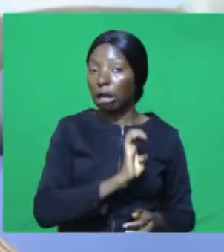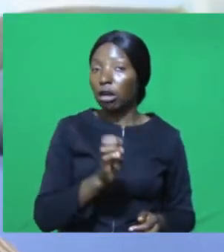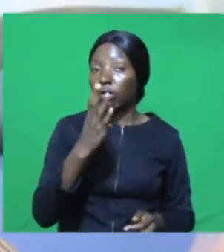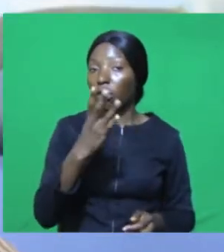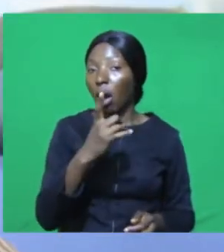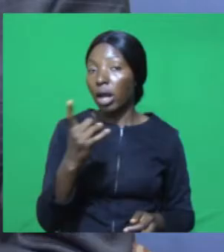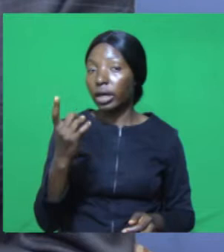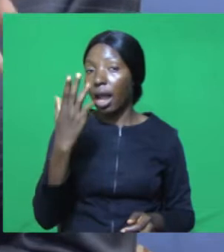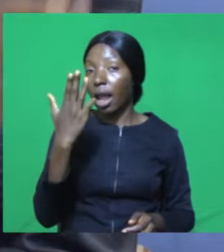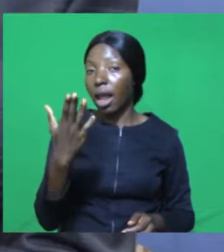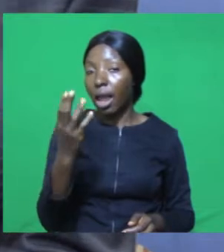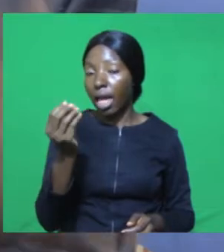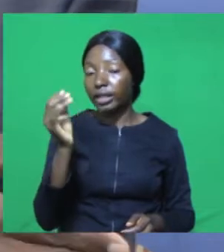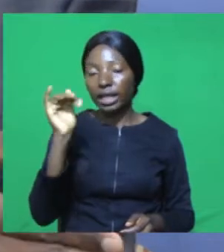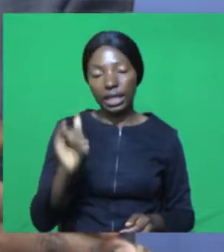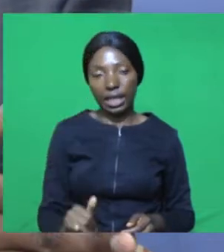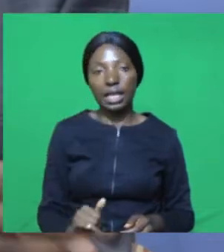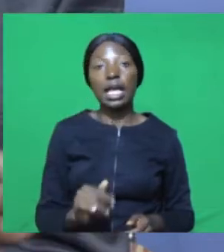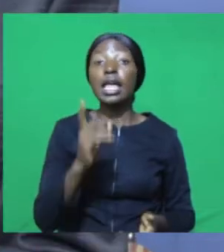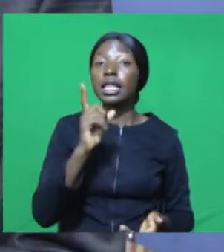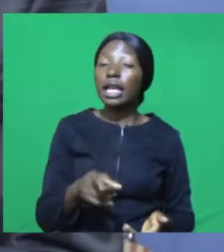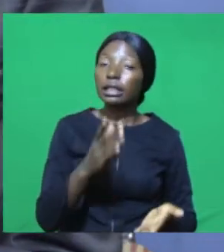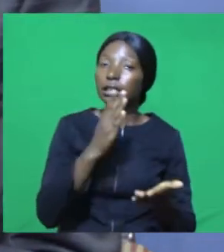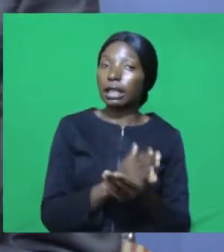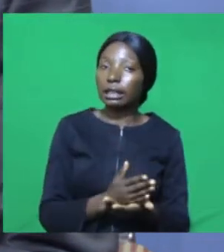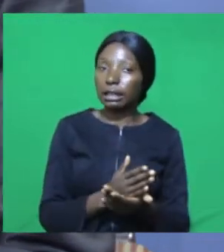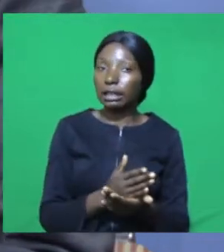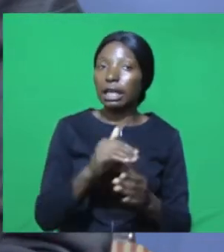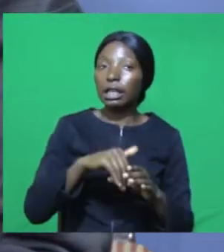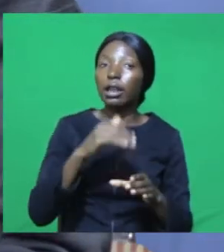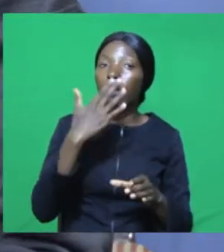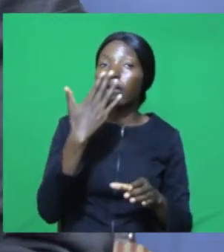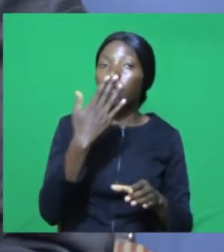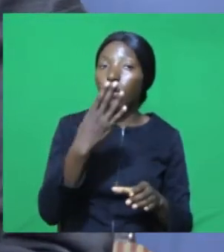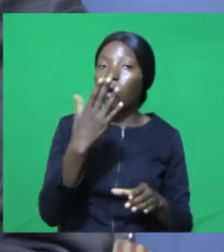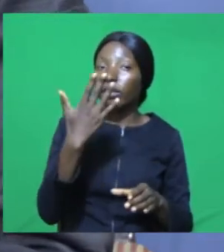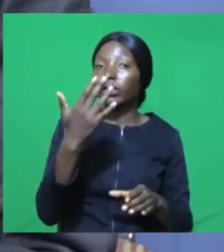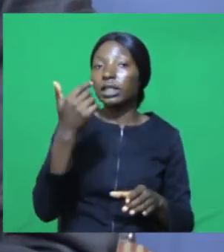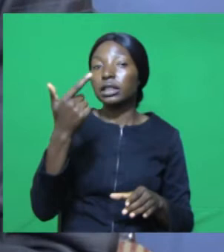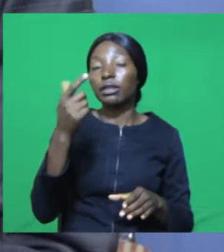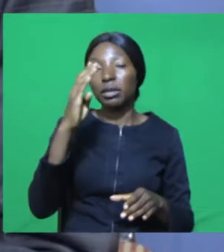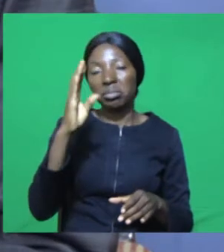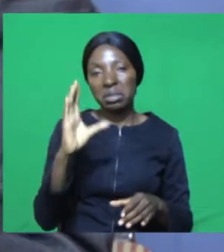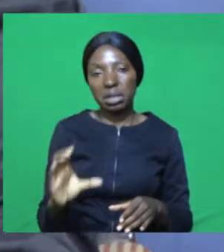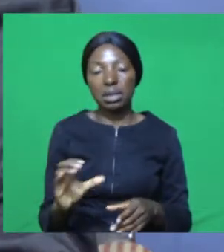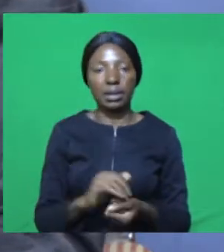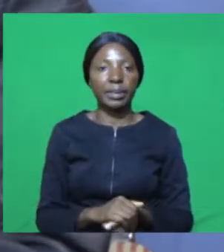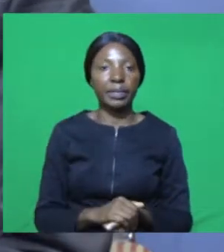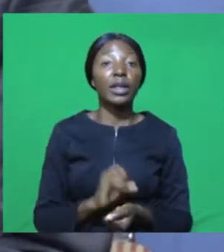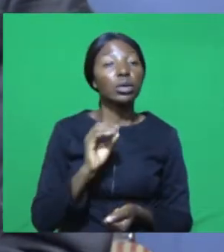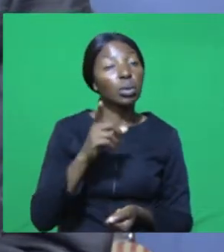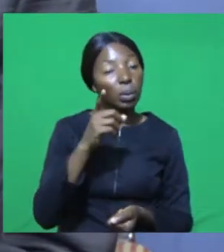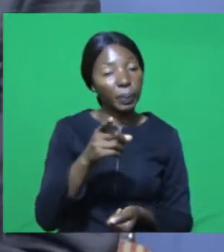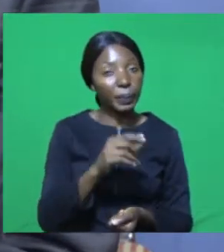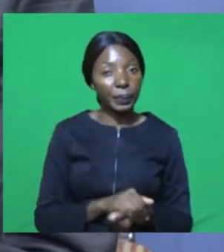dzavo. Dzatanga 457 BC dzopera AD 34. Right. Apa paita. Sare mimi